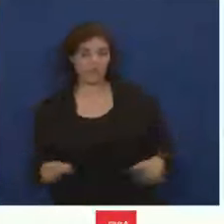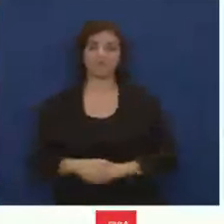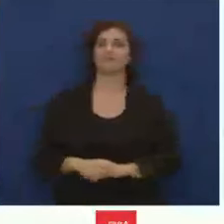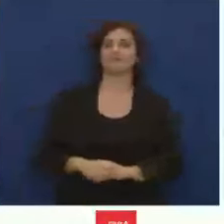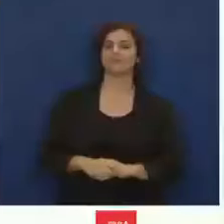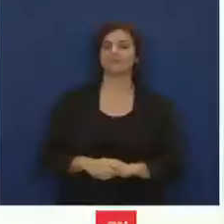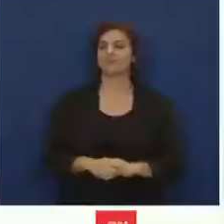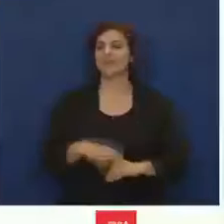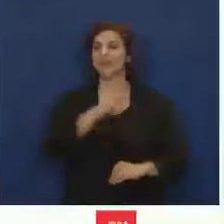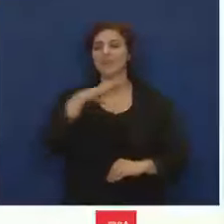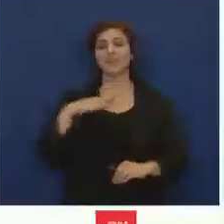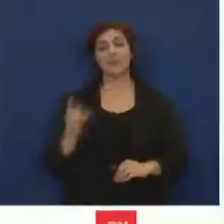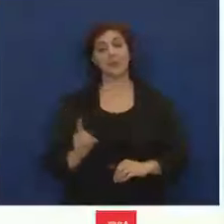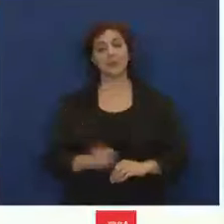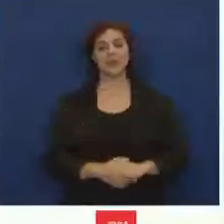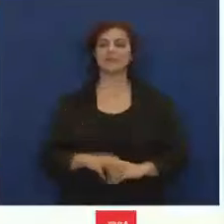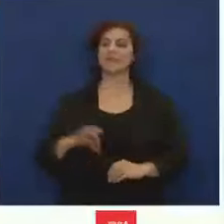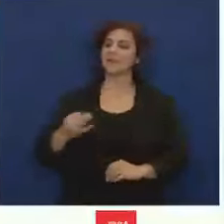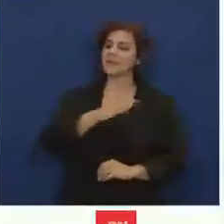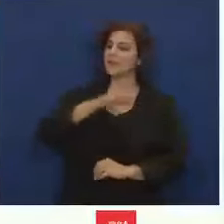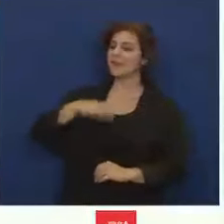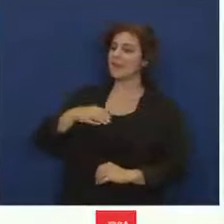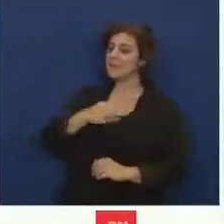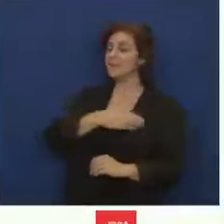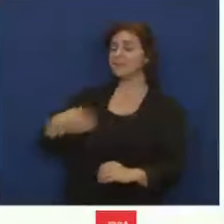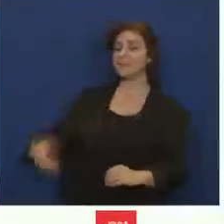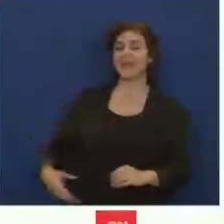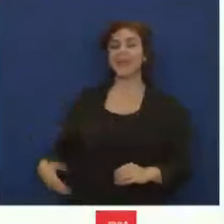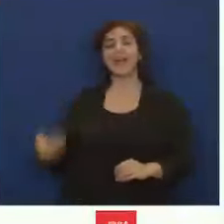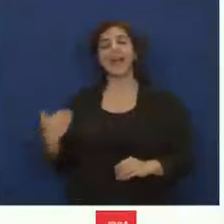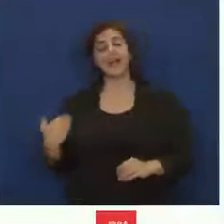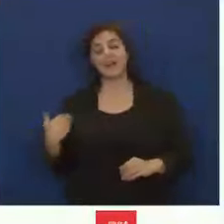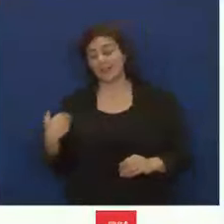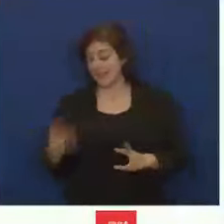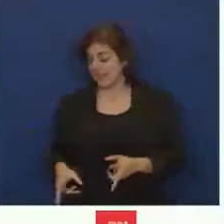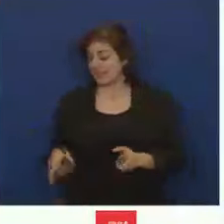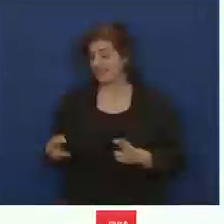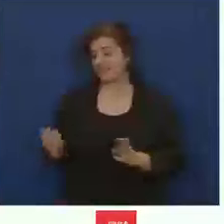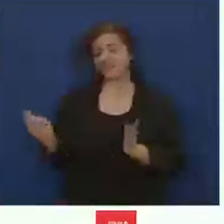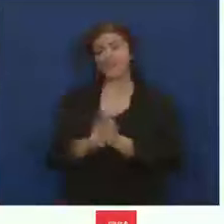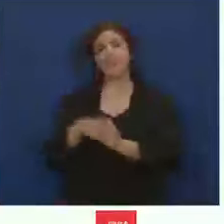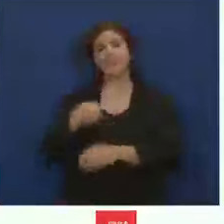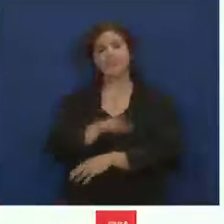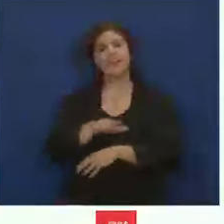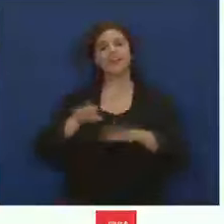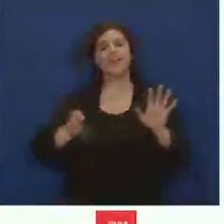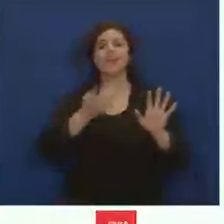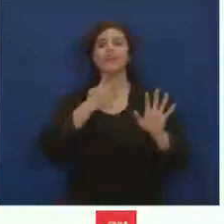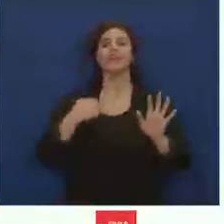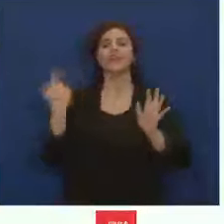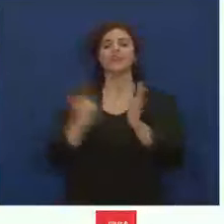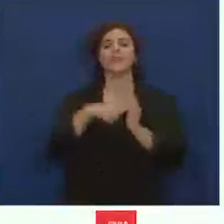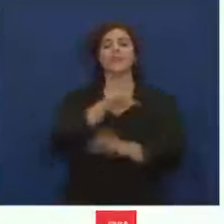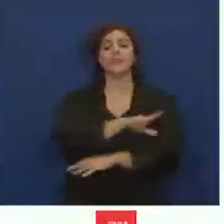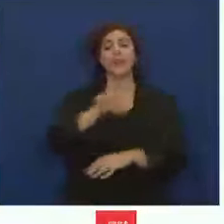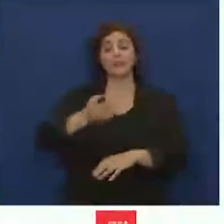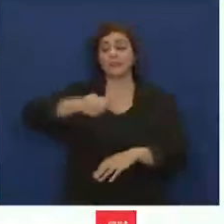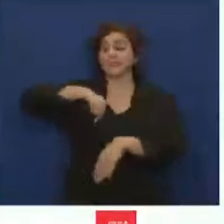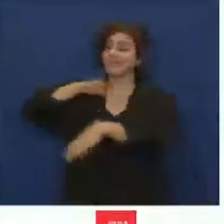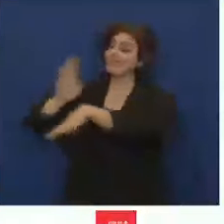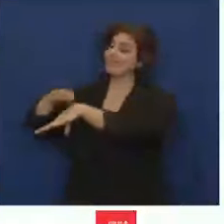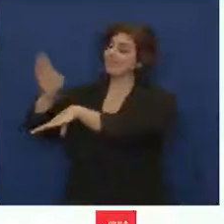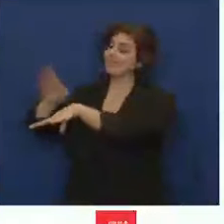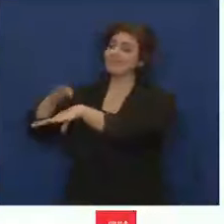Duhamel. Madame le maire, à l'occasion de notre séance du 29 juin 2022, nous vous avions saisi de la procédure